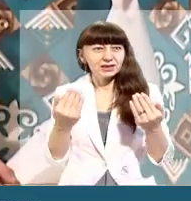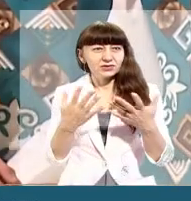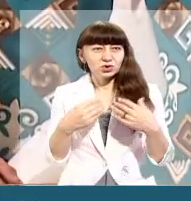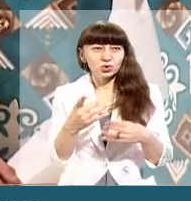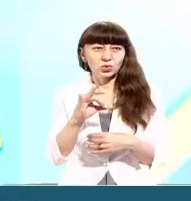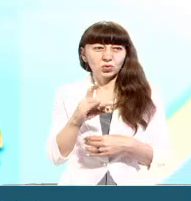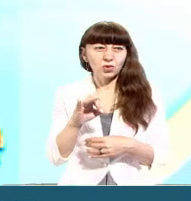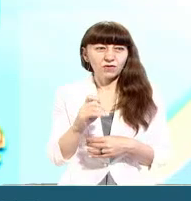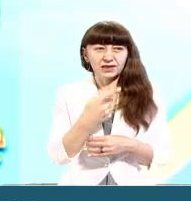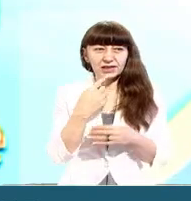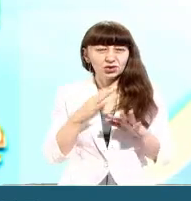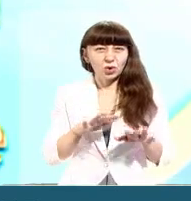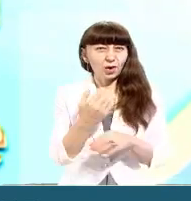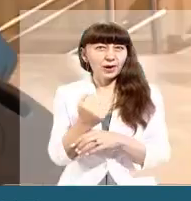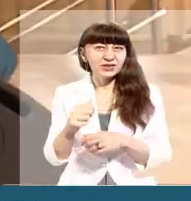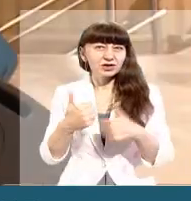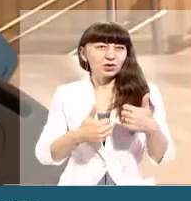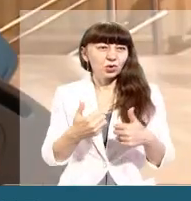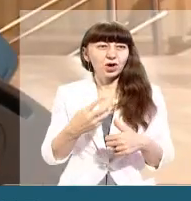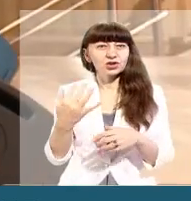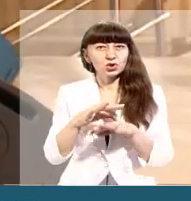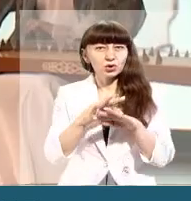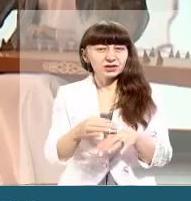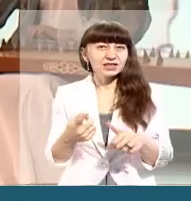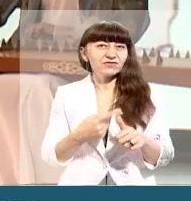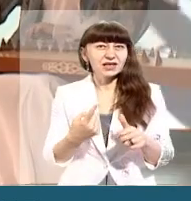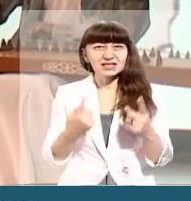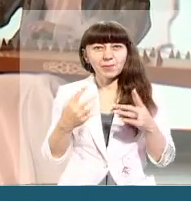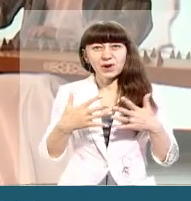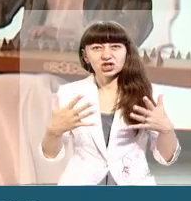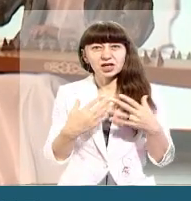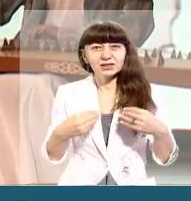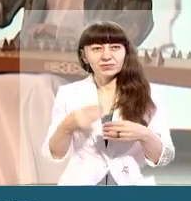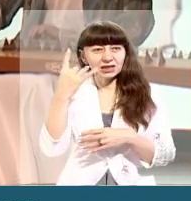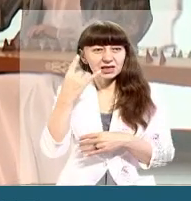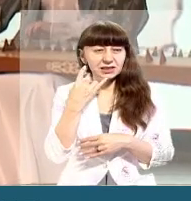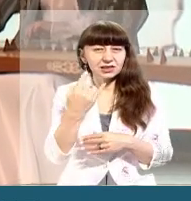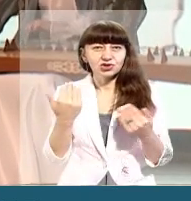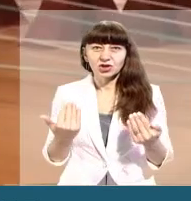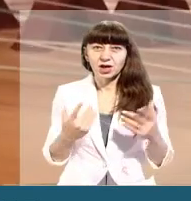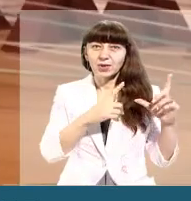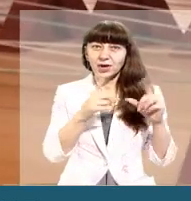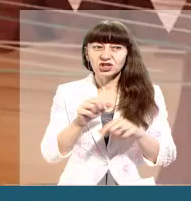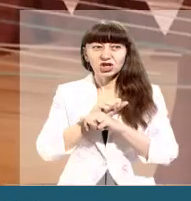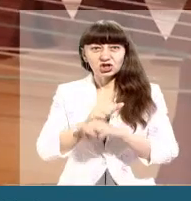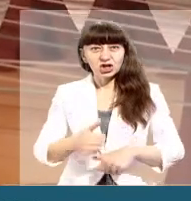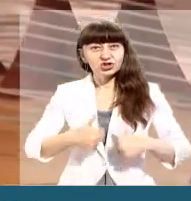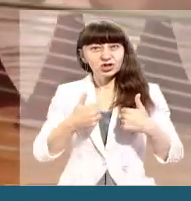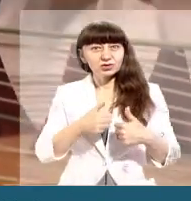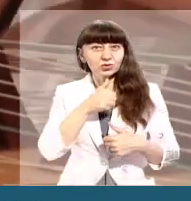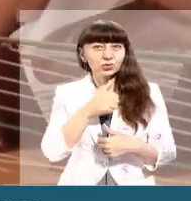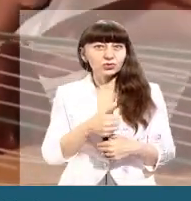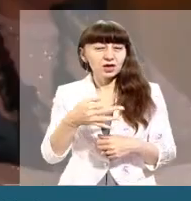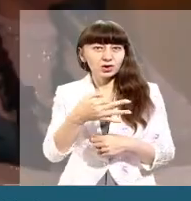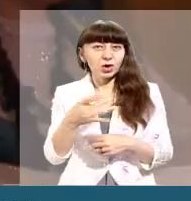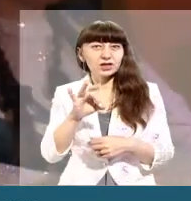семья Шукуровых не только победители конкурса. Они носят звание самой большой семьи Казахстана. Теперь они поедут защищать честь области